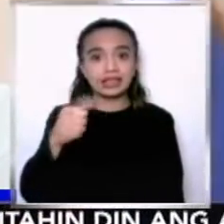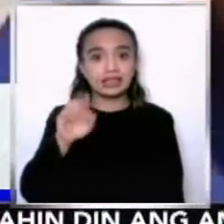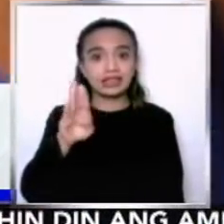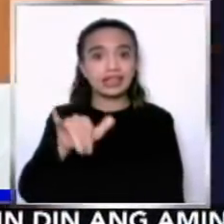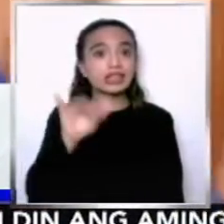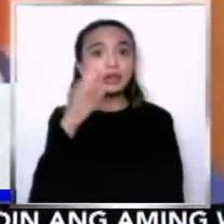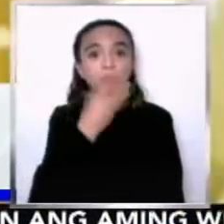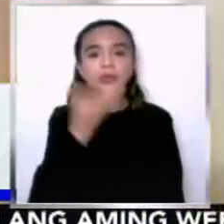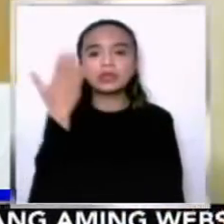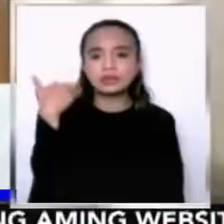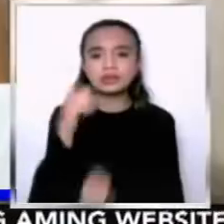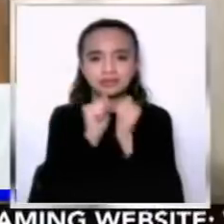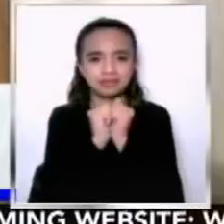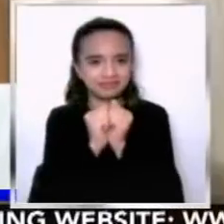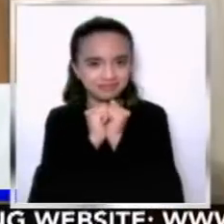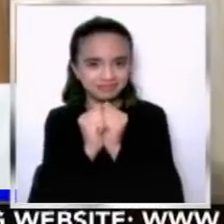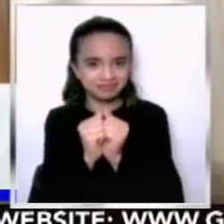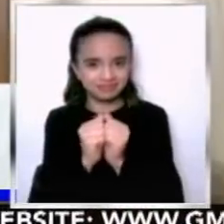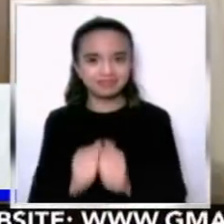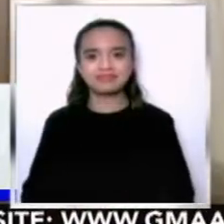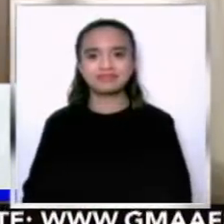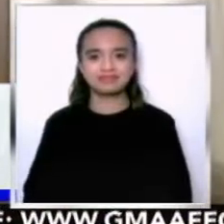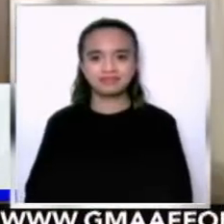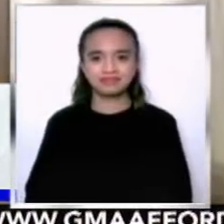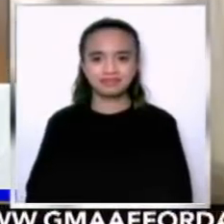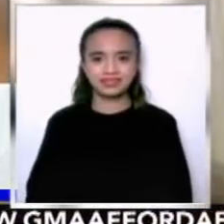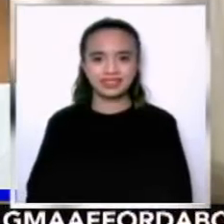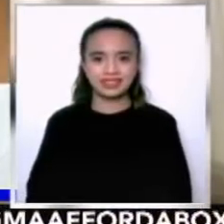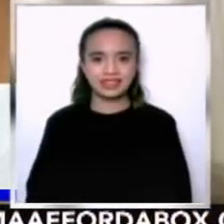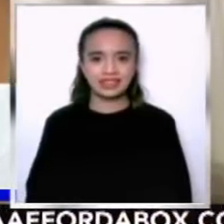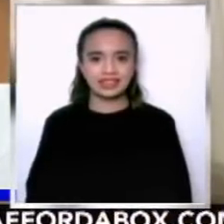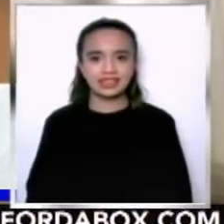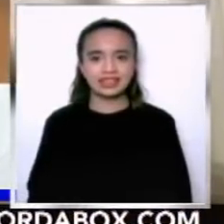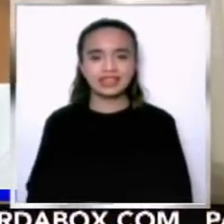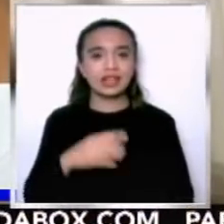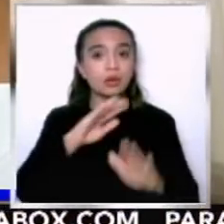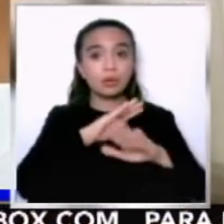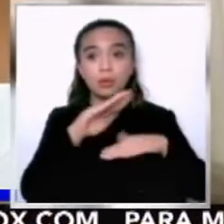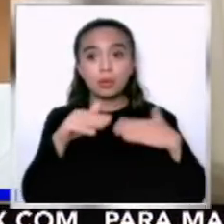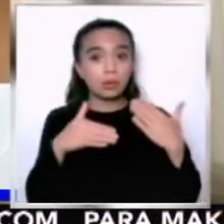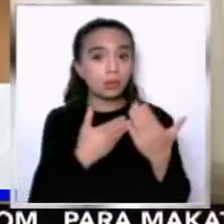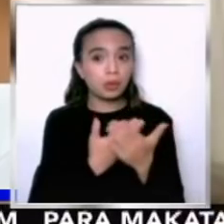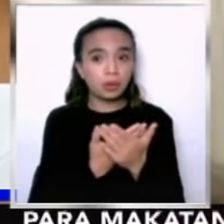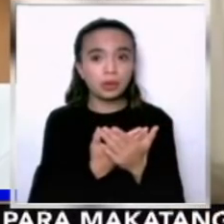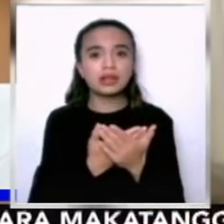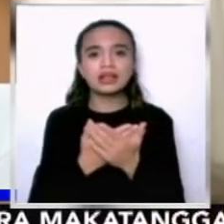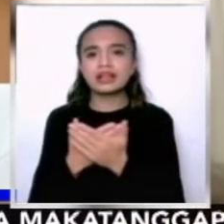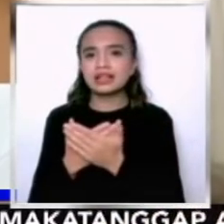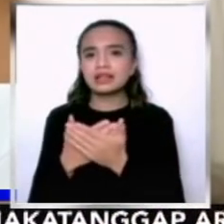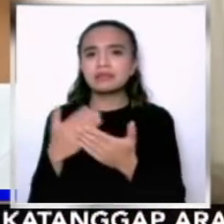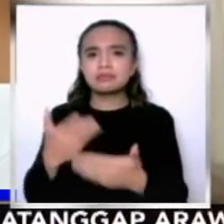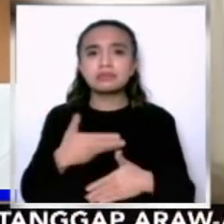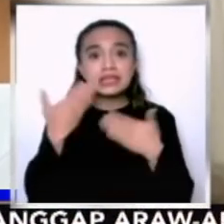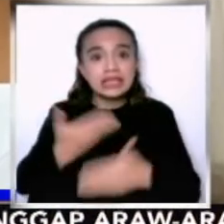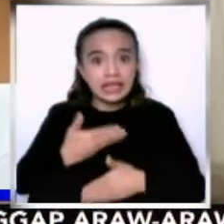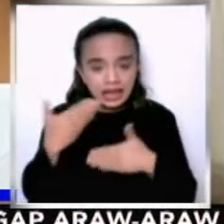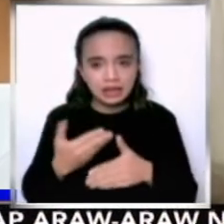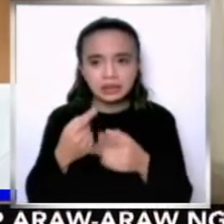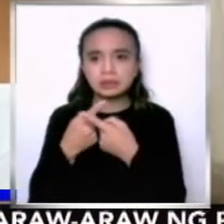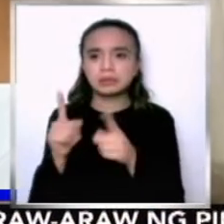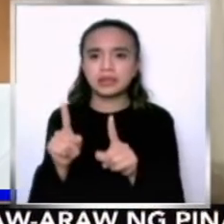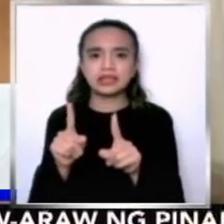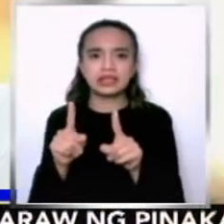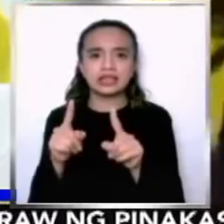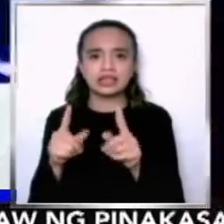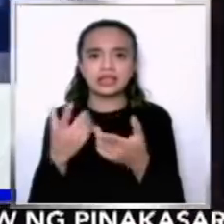kasama. Ako, titular magulo. Lahat kami masaya. Parang umpisa pa lang, papasok pa lang kami ng quarantine hotel.